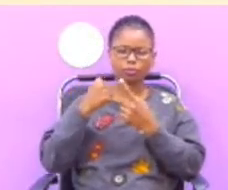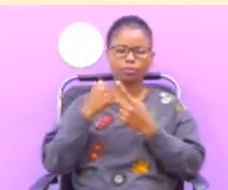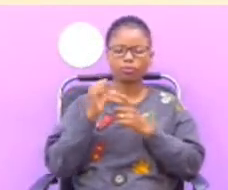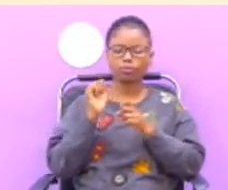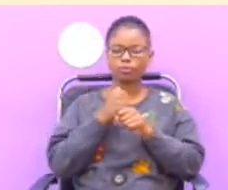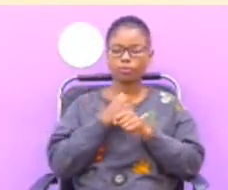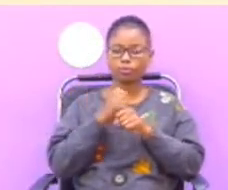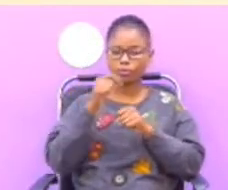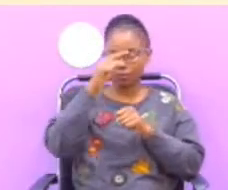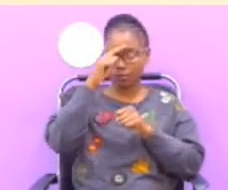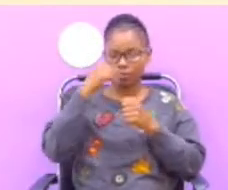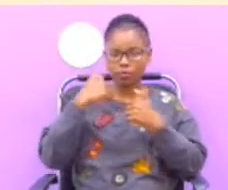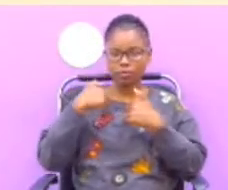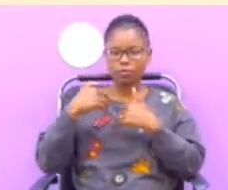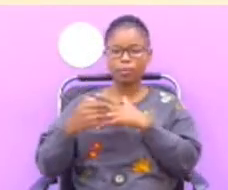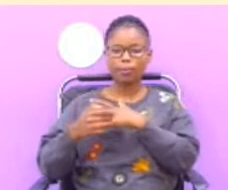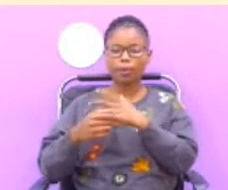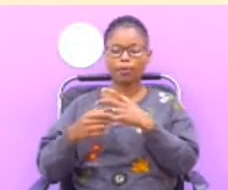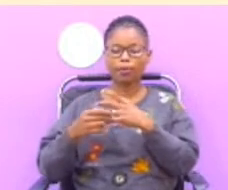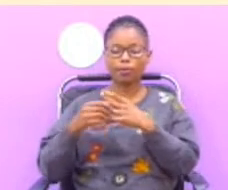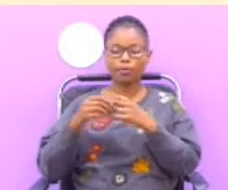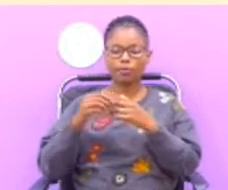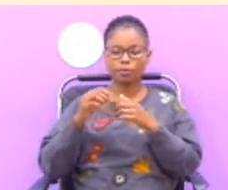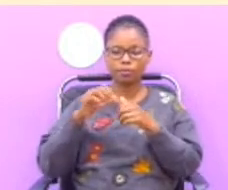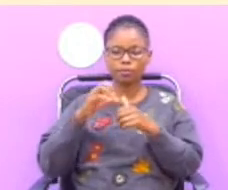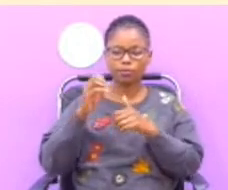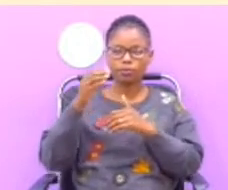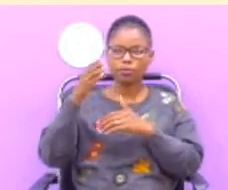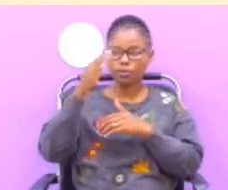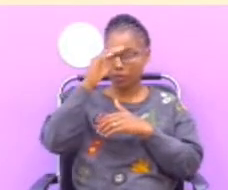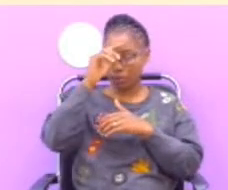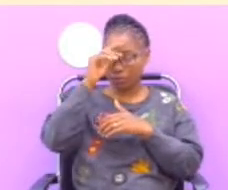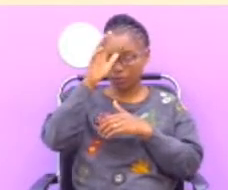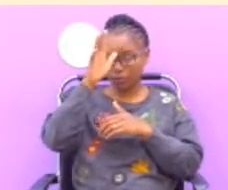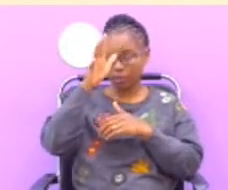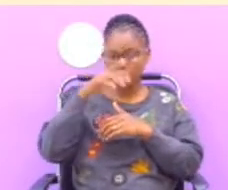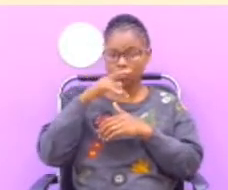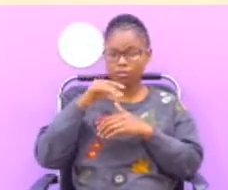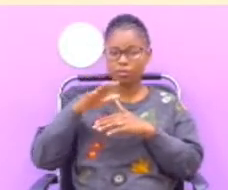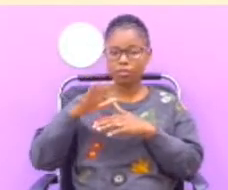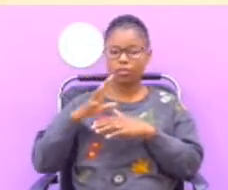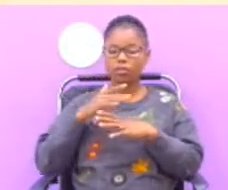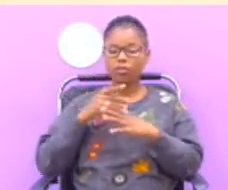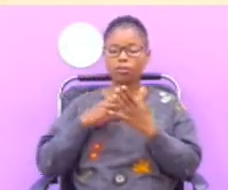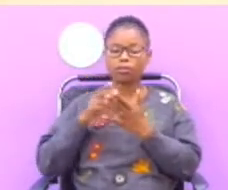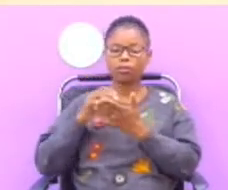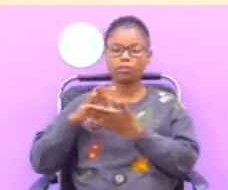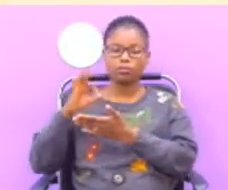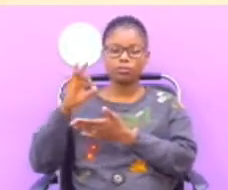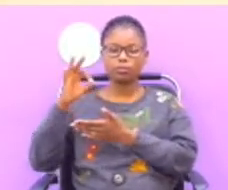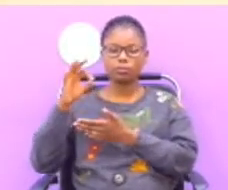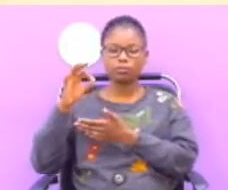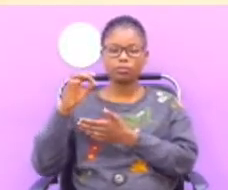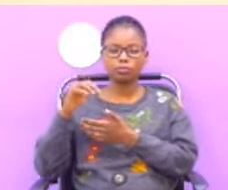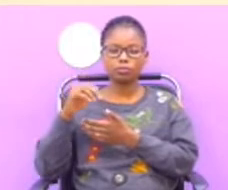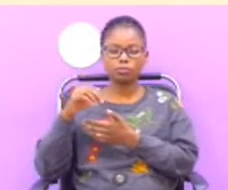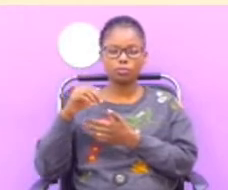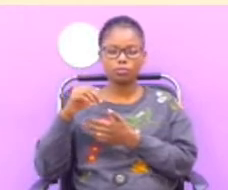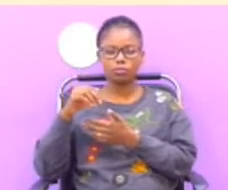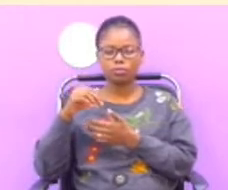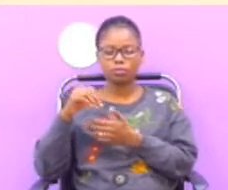kũrĩ hinya kwa Ngai ithe Ngai mũriũ na Ngai roho mũtheru rĩu tũkĩrĩ thĩiniĩ wa kũgũrĩrio I mean